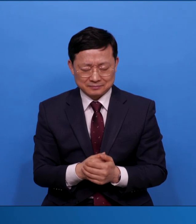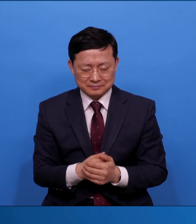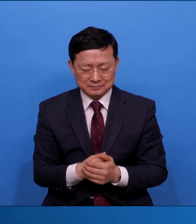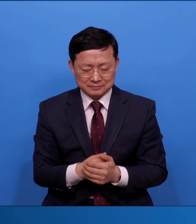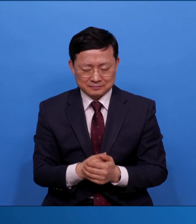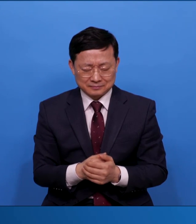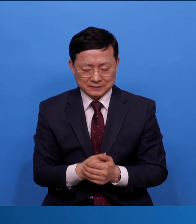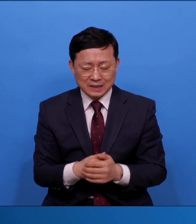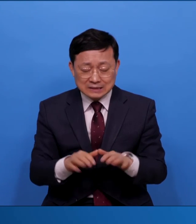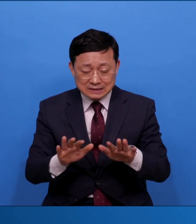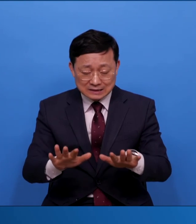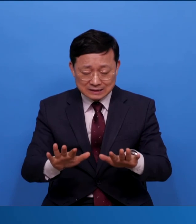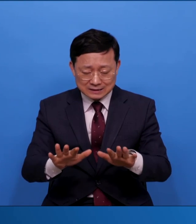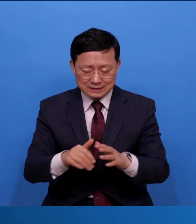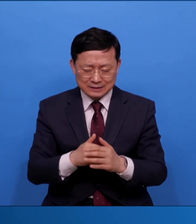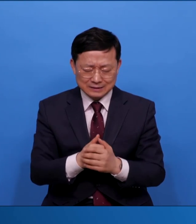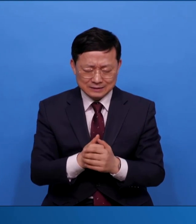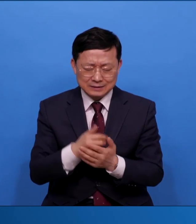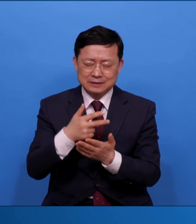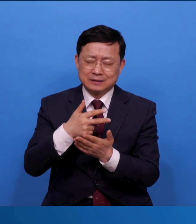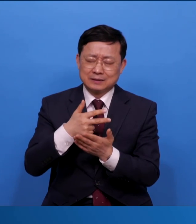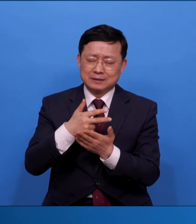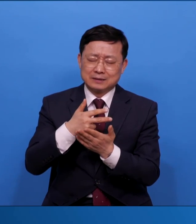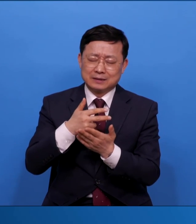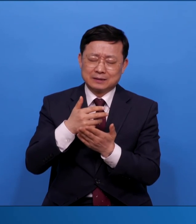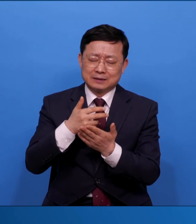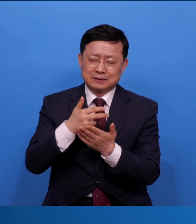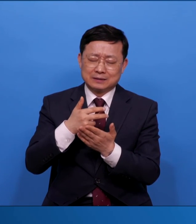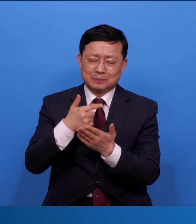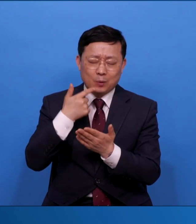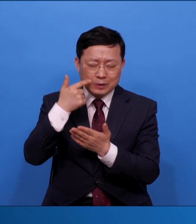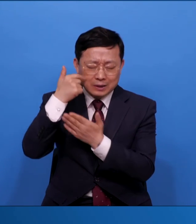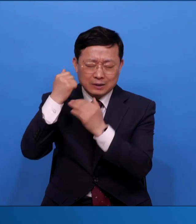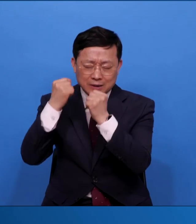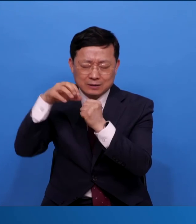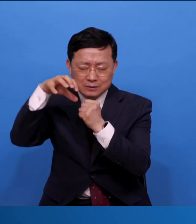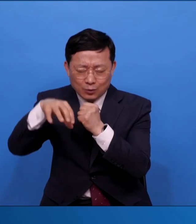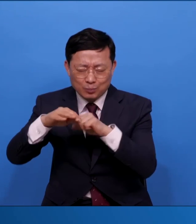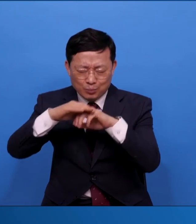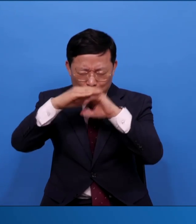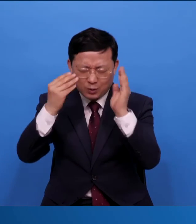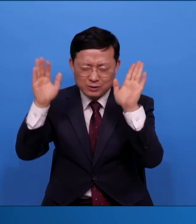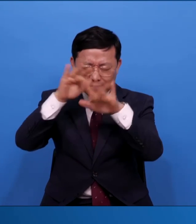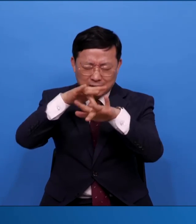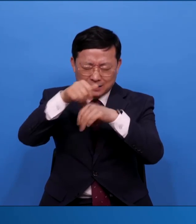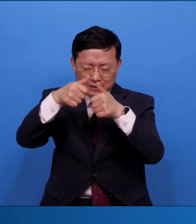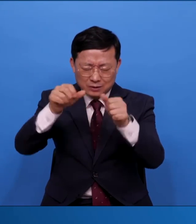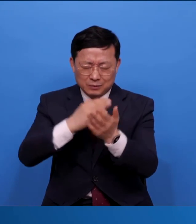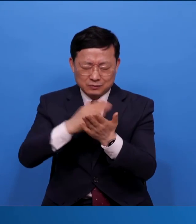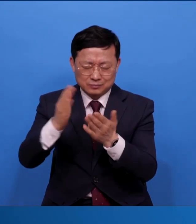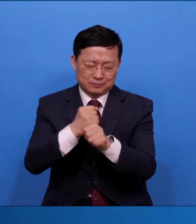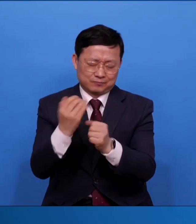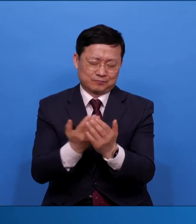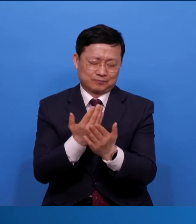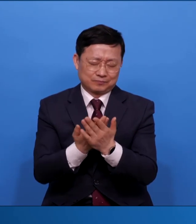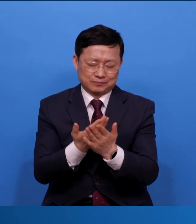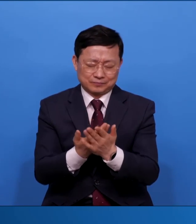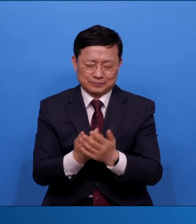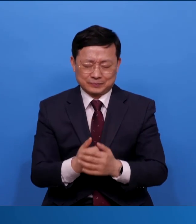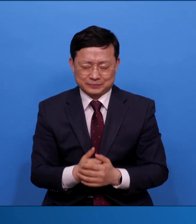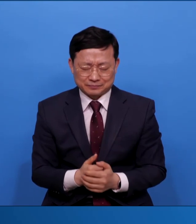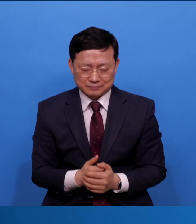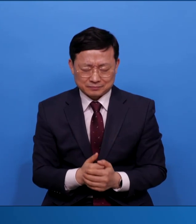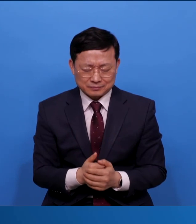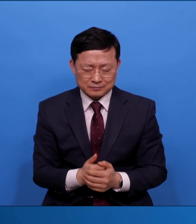愿现在这个要成就世界文化的一千万个地方，神的国降临。 지금 이 시간에 주의 종들이 관계된 모든 곳에 흑암이 결박되게 하옵소서.